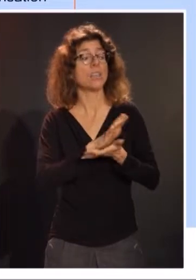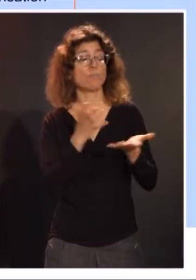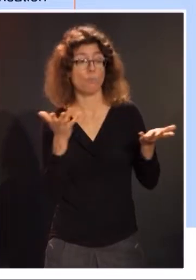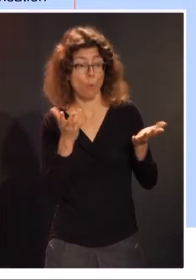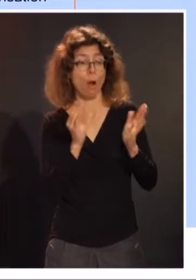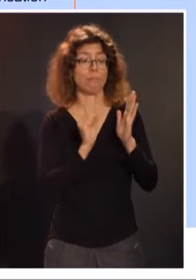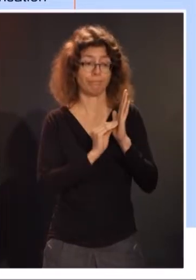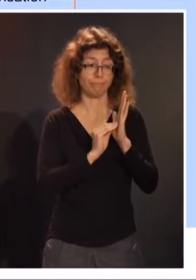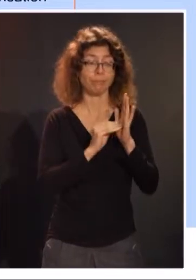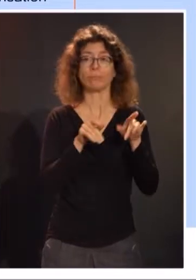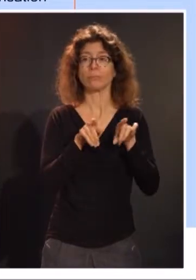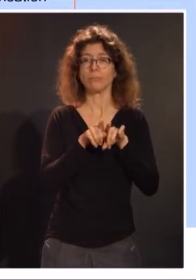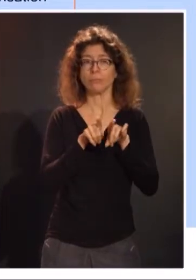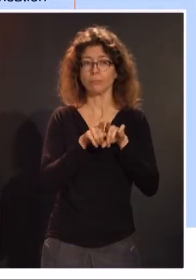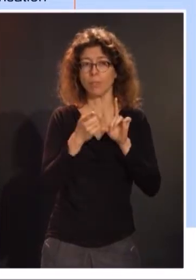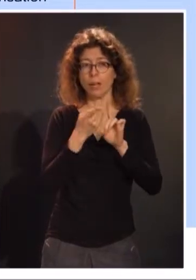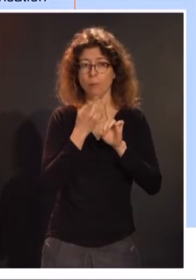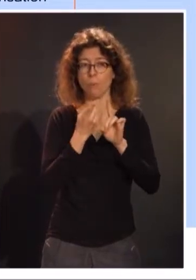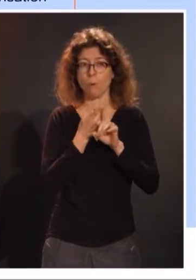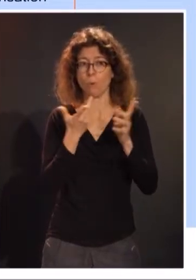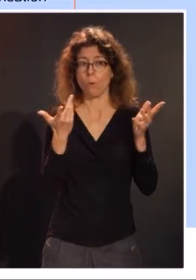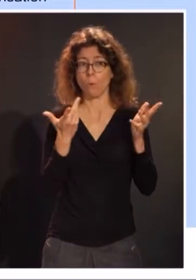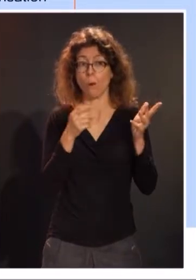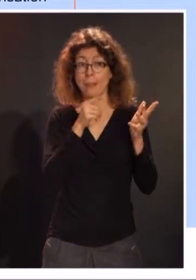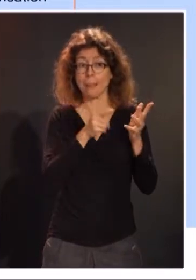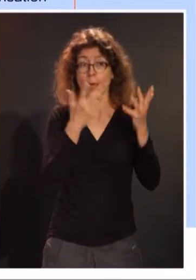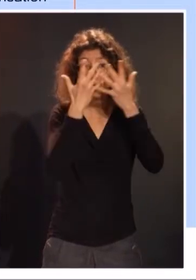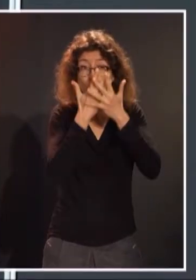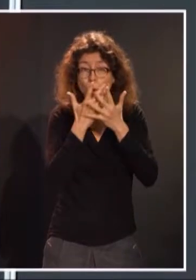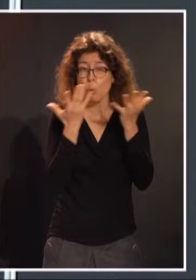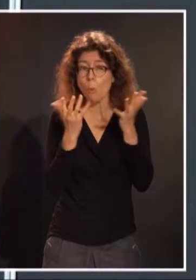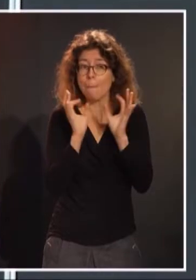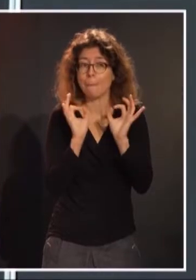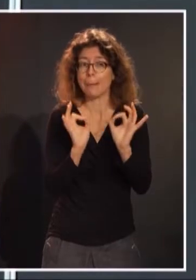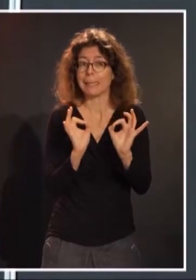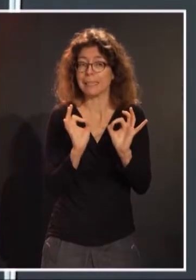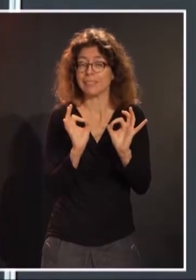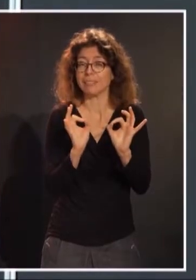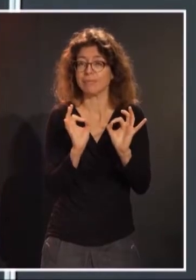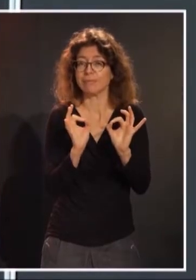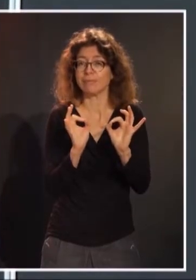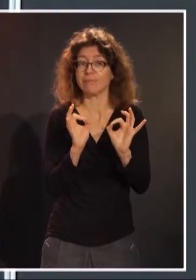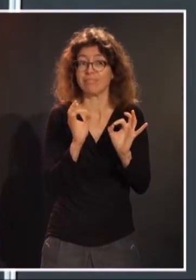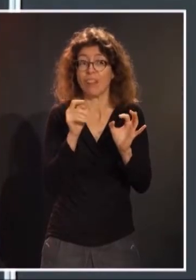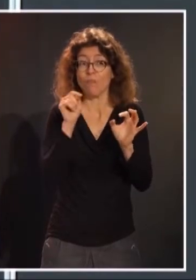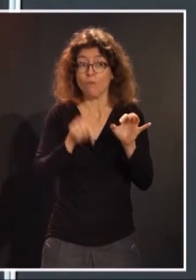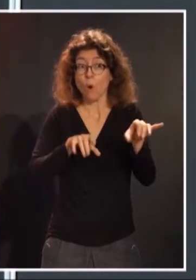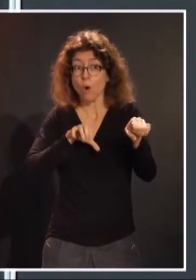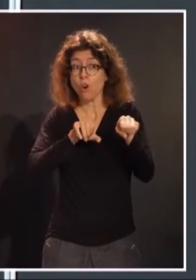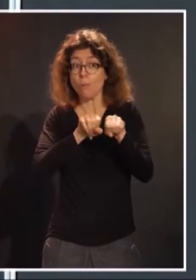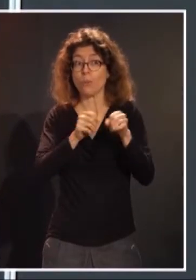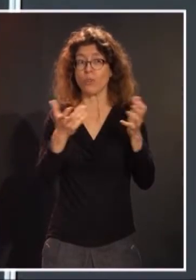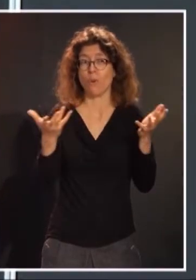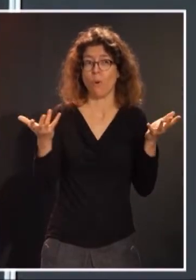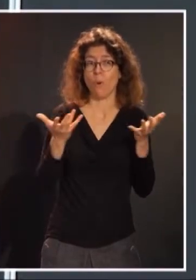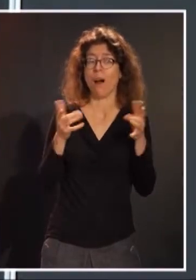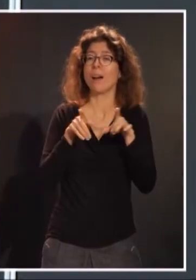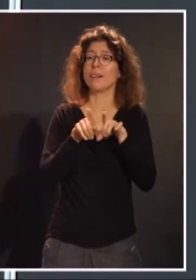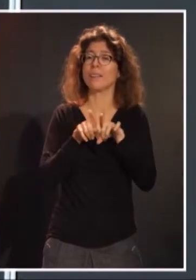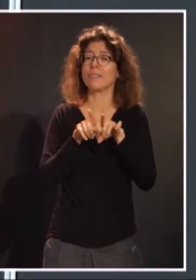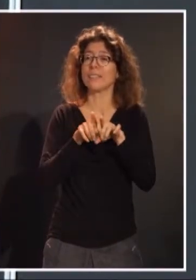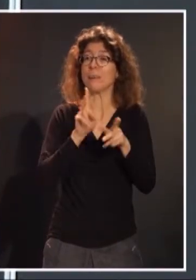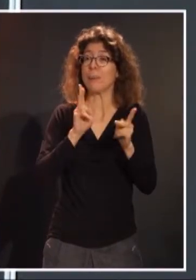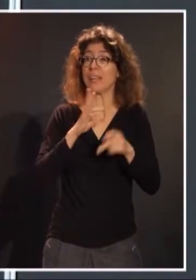et on va surtout prendre en compte le type de trouble qu'il rencontre. Donc, quels troubles on va peut-être pouvoir compenser, mais aussi quels sont les troubles qui